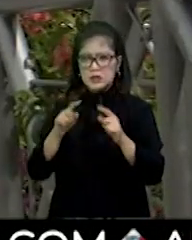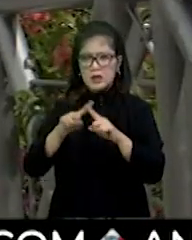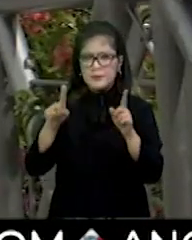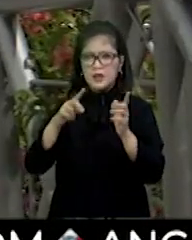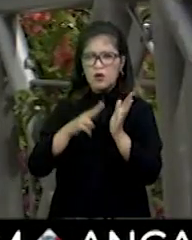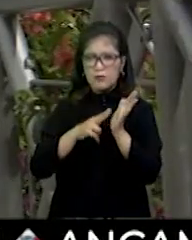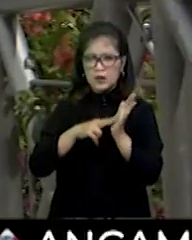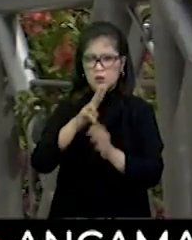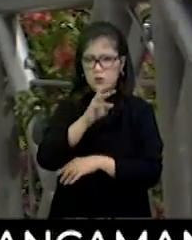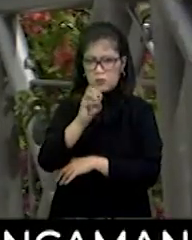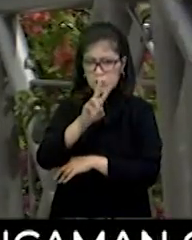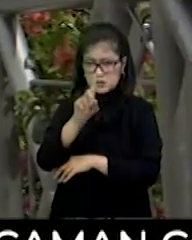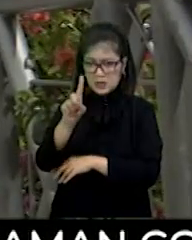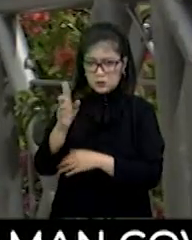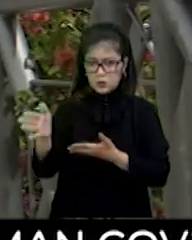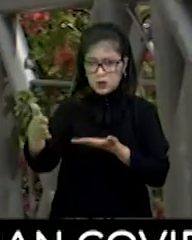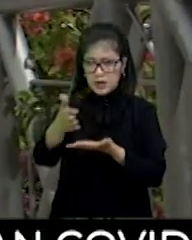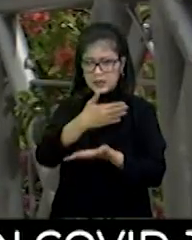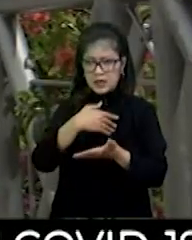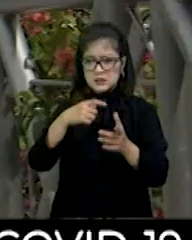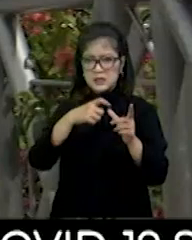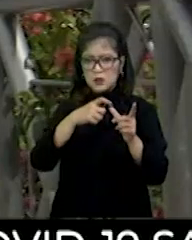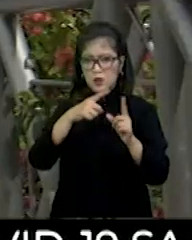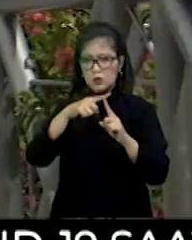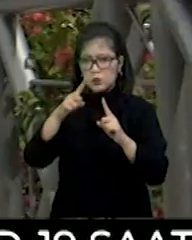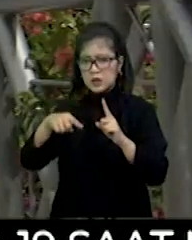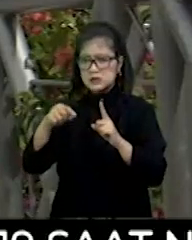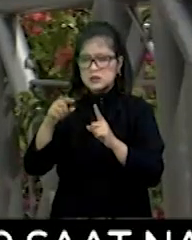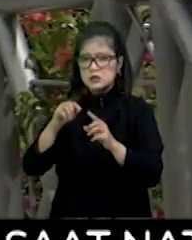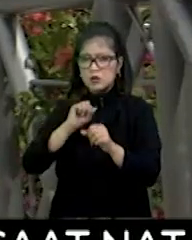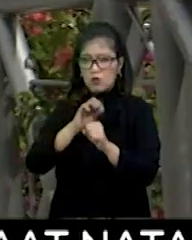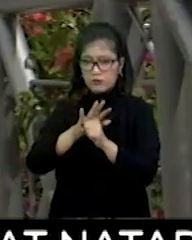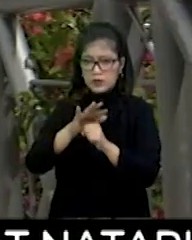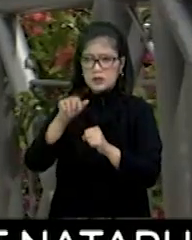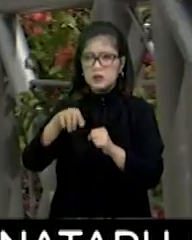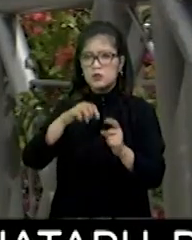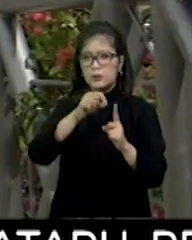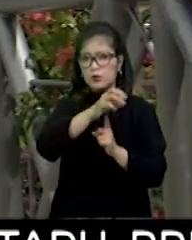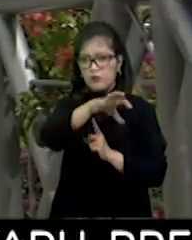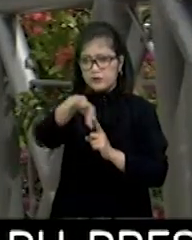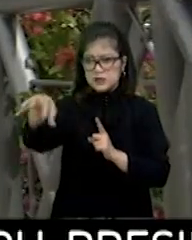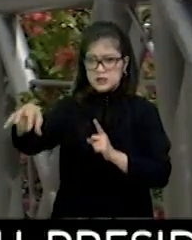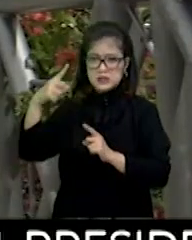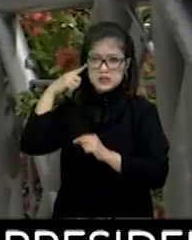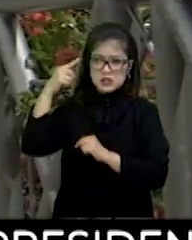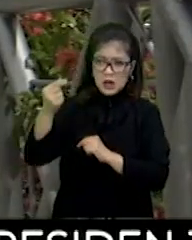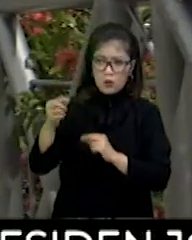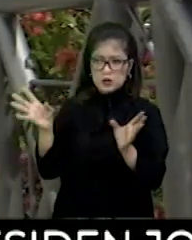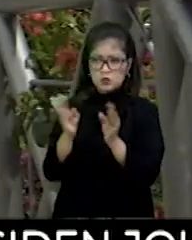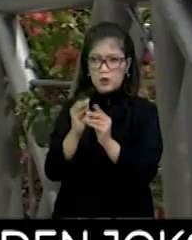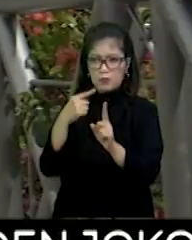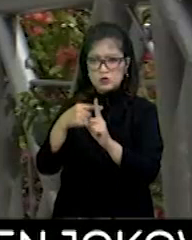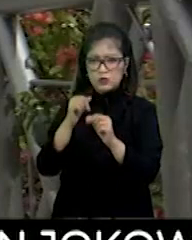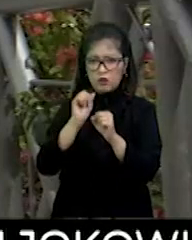2021, berdasarkan data Satgas COVID-19, seluruh provinsi di Pulau Jawa justru mengalami tren kenaikan kasus, yaitu di